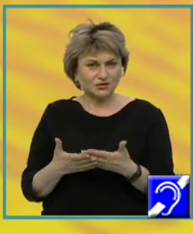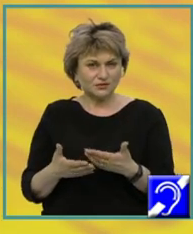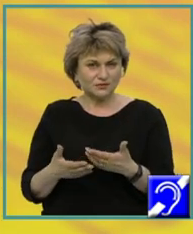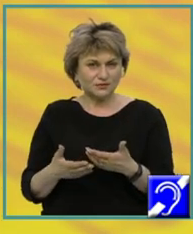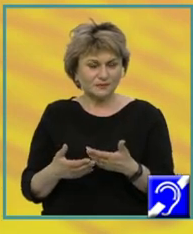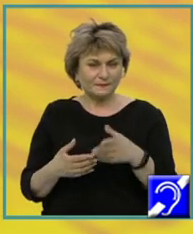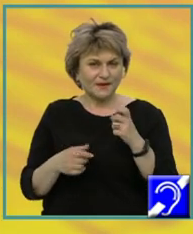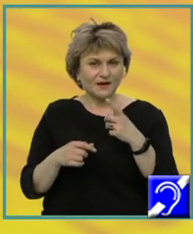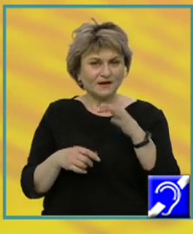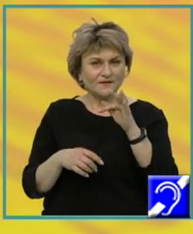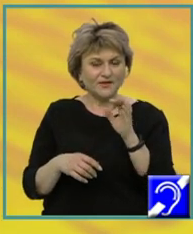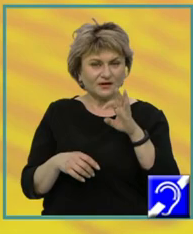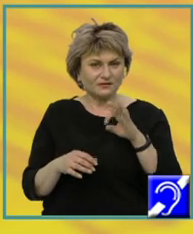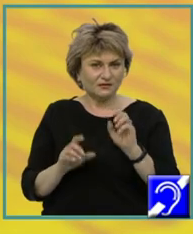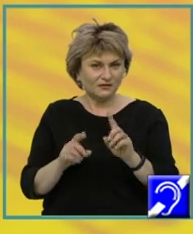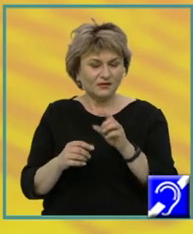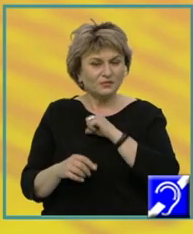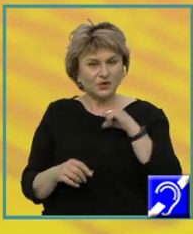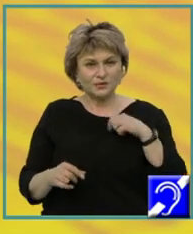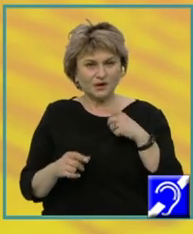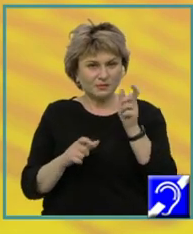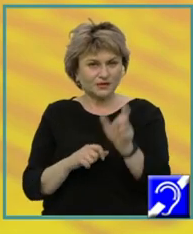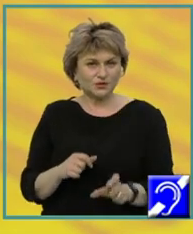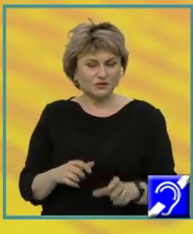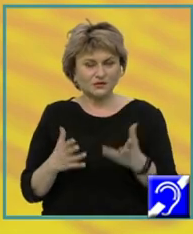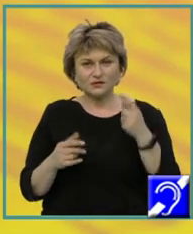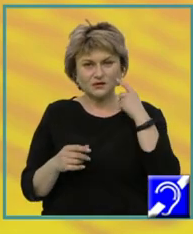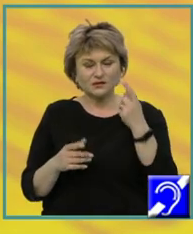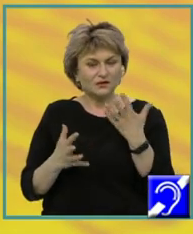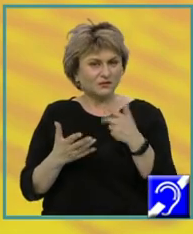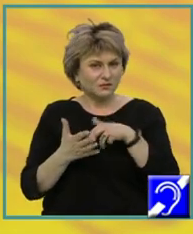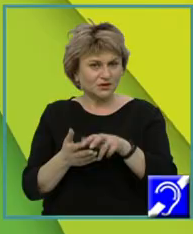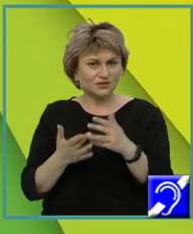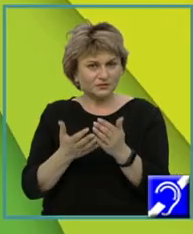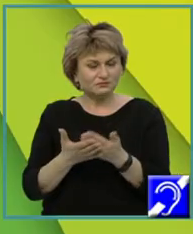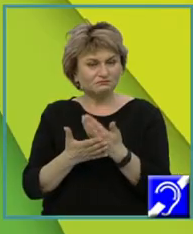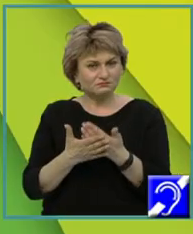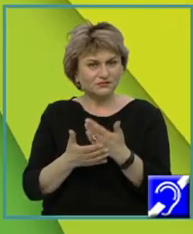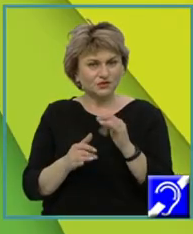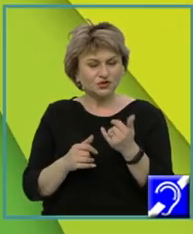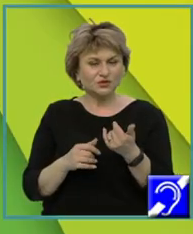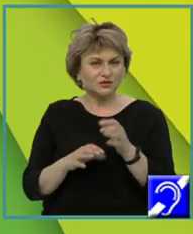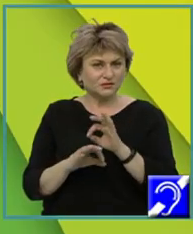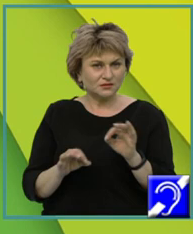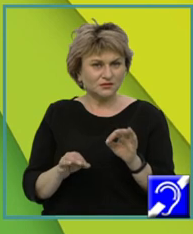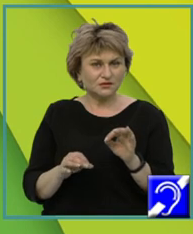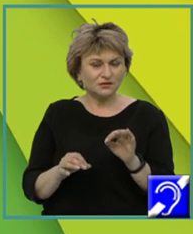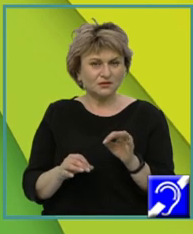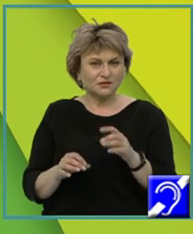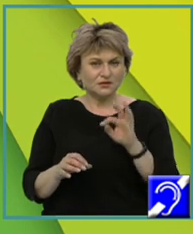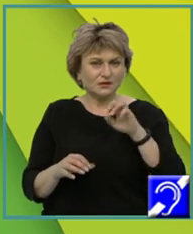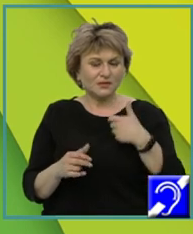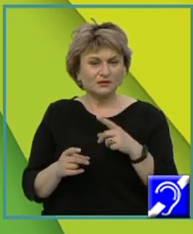efecte asupra propriei persoane cât credeți cât Mergeți pe povestea lor sigur temă de reflecție